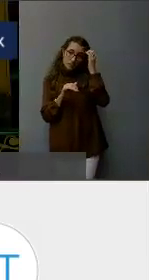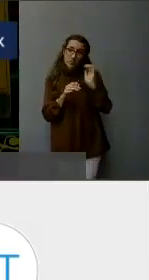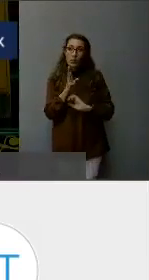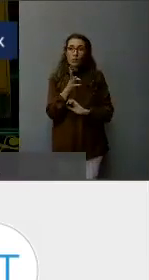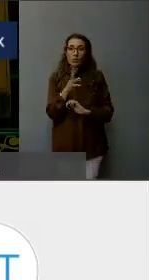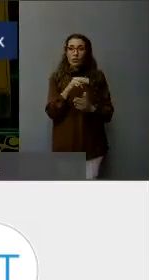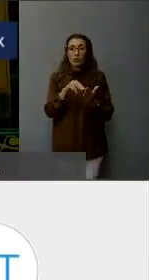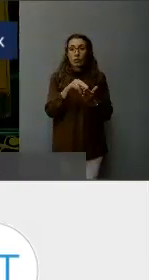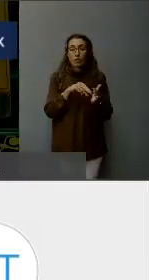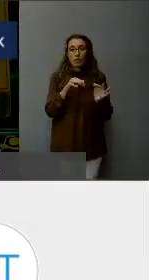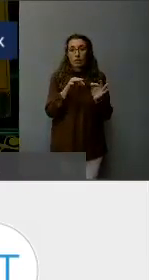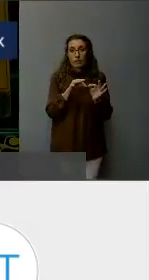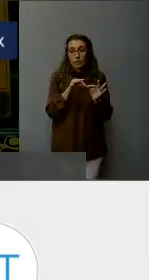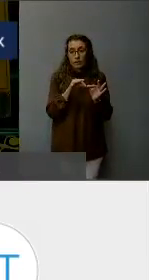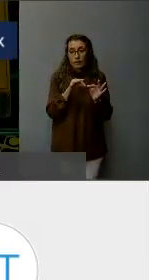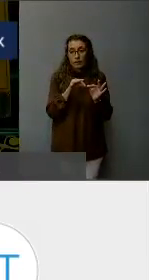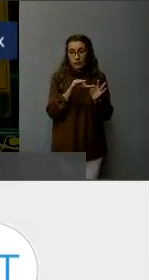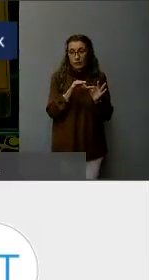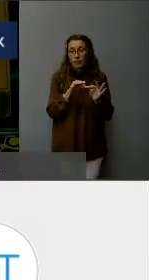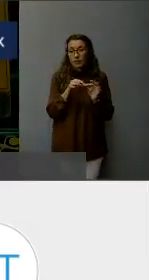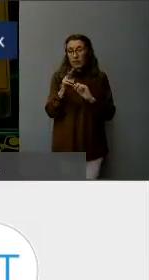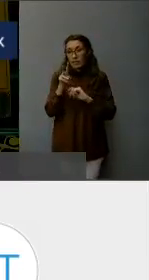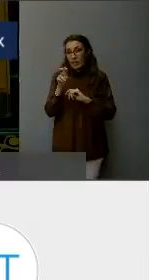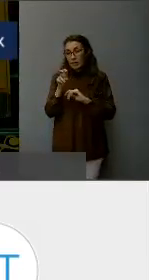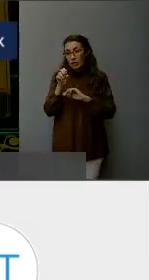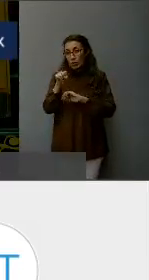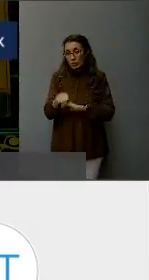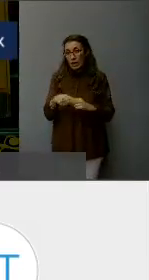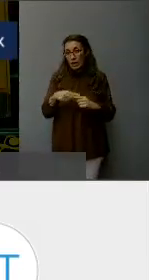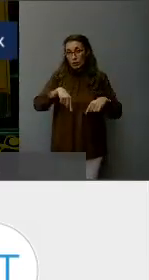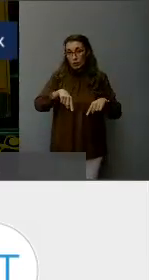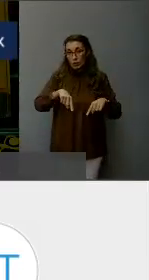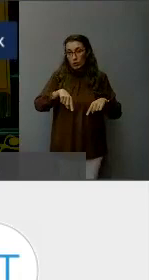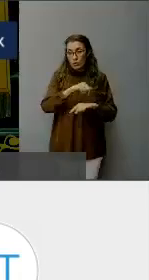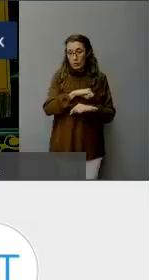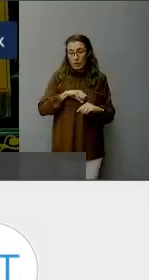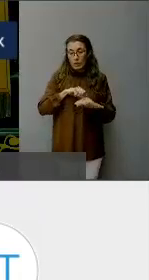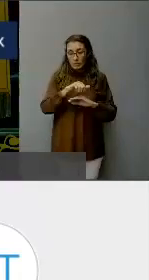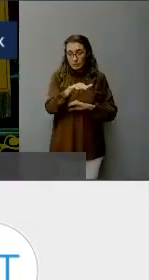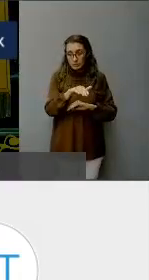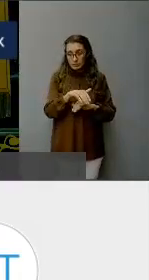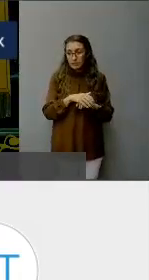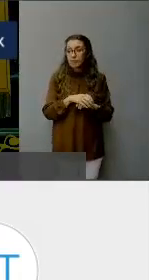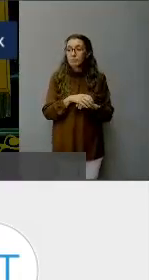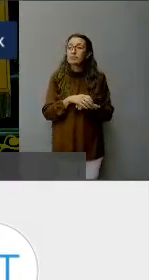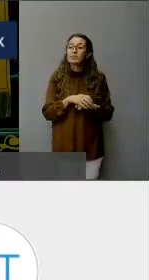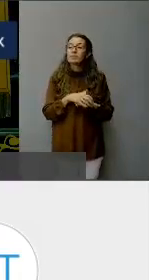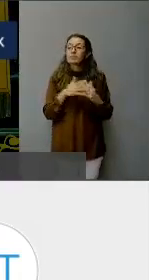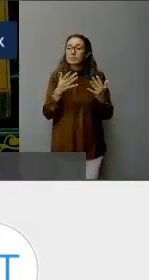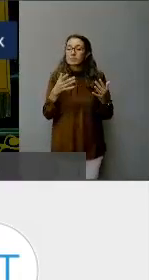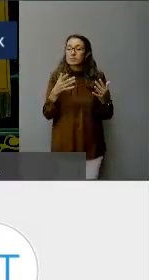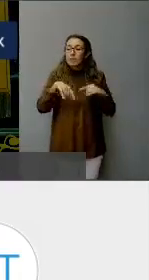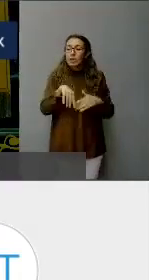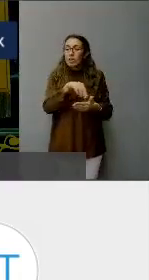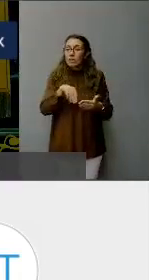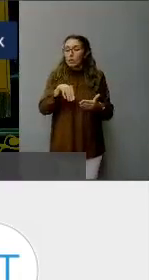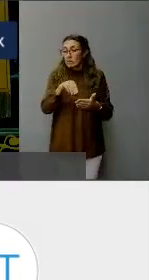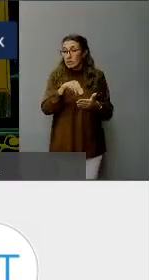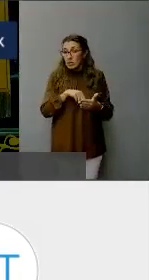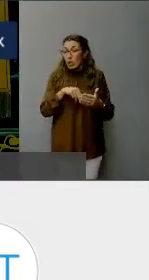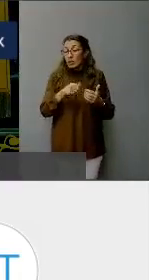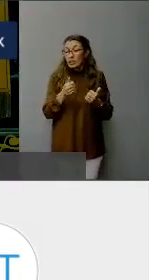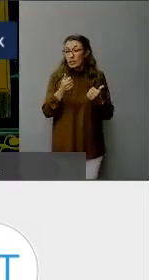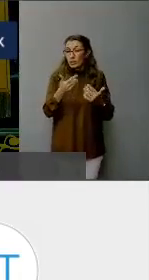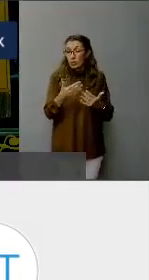nordici voti onorevoli venti contrari il consiglio comunale respinge pongo ora in votazione il